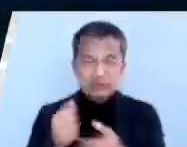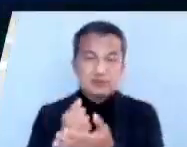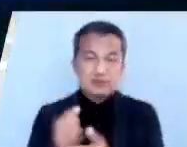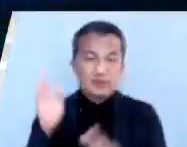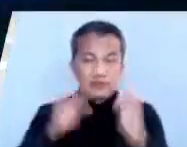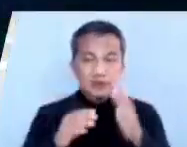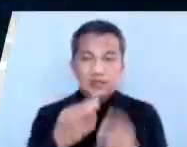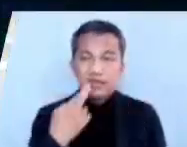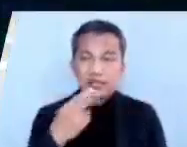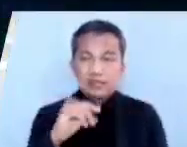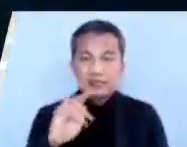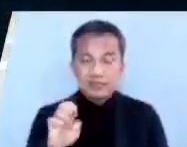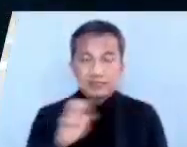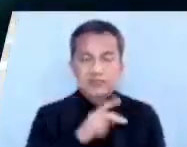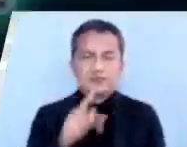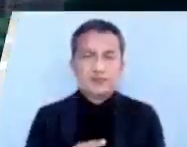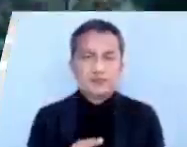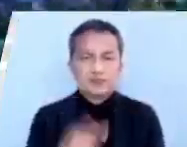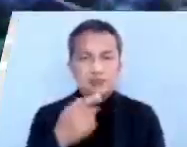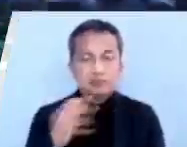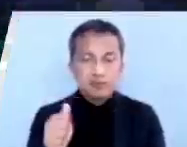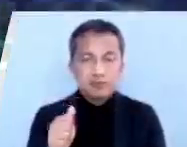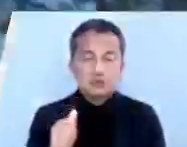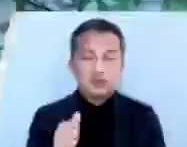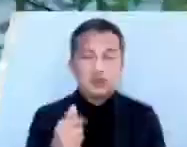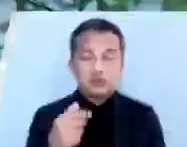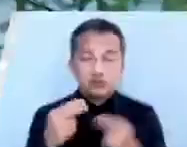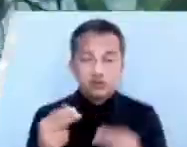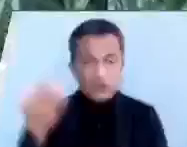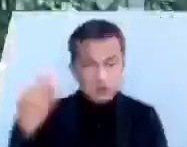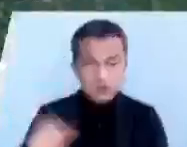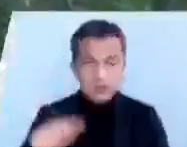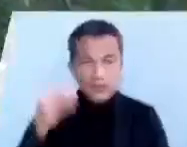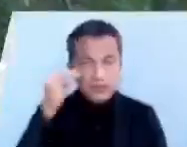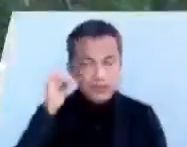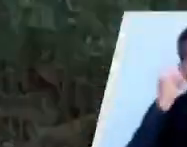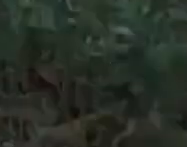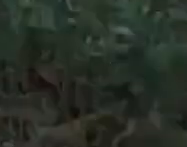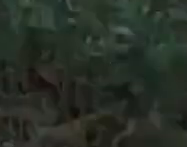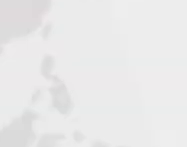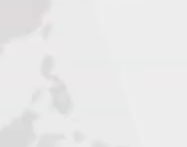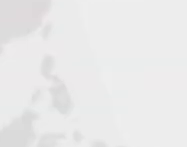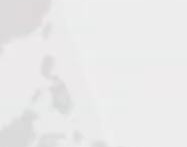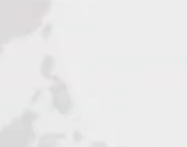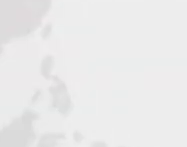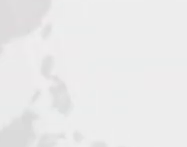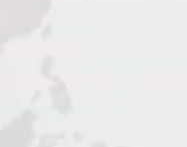Para sa GMA Integrated News, ako si Martin Avier. Changing the game!